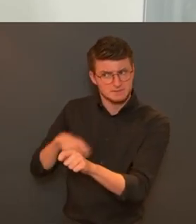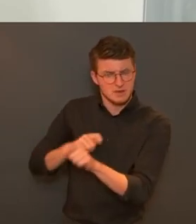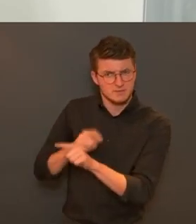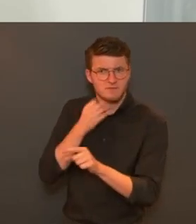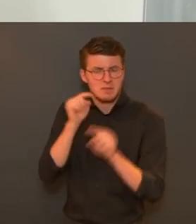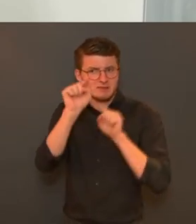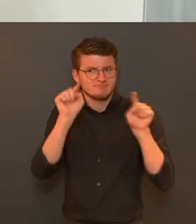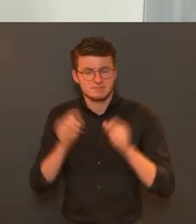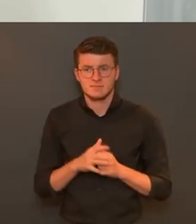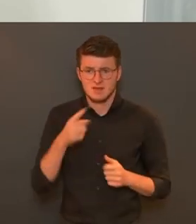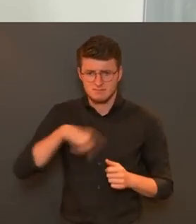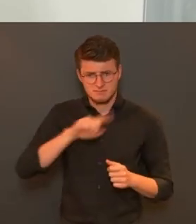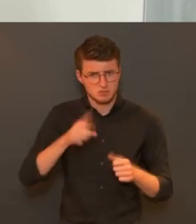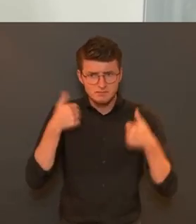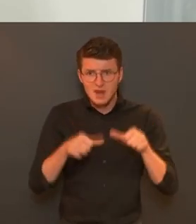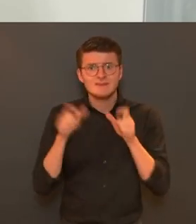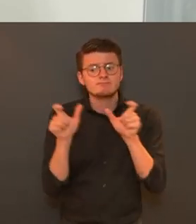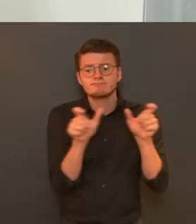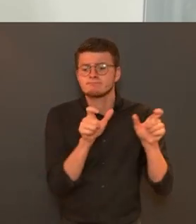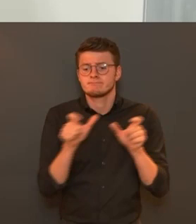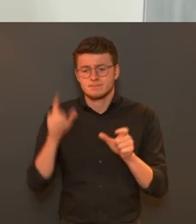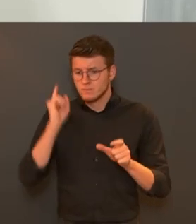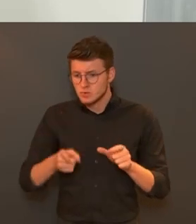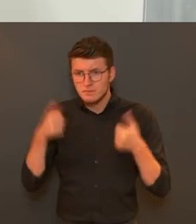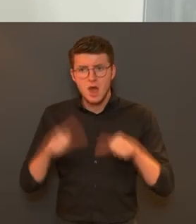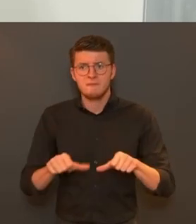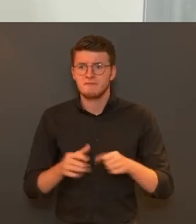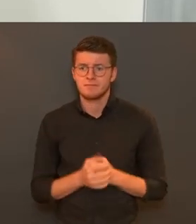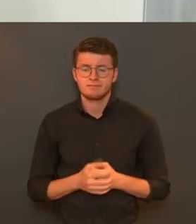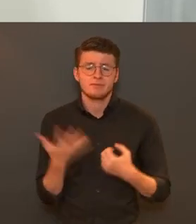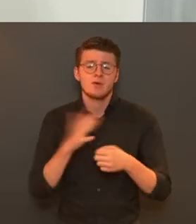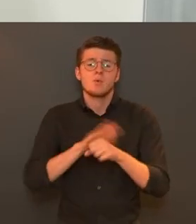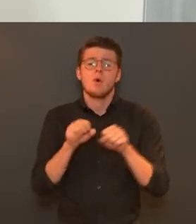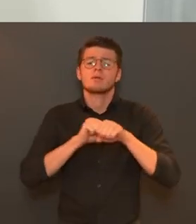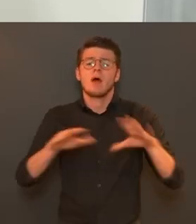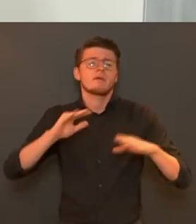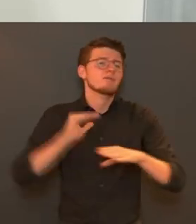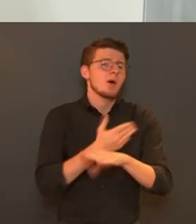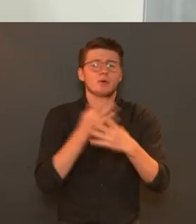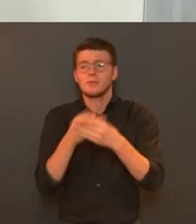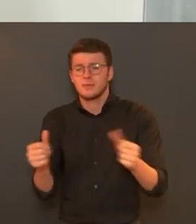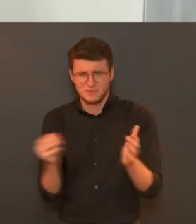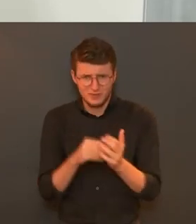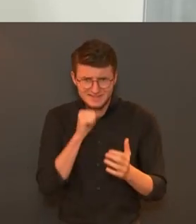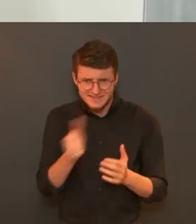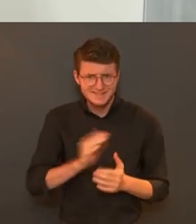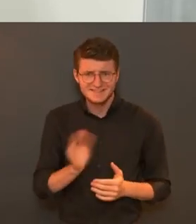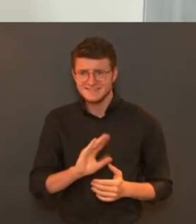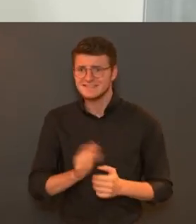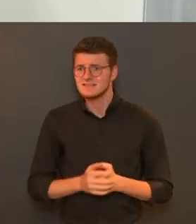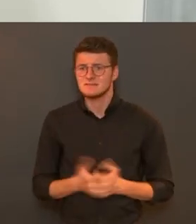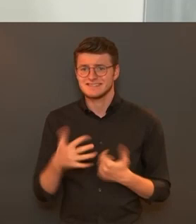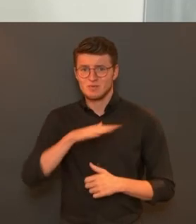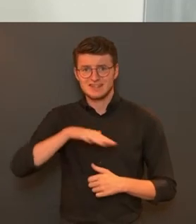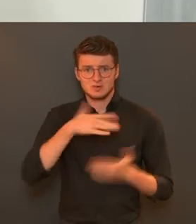Et tout ceci doit nous inquiéter. La pandémie n'est pas passée. Et voilà un petit peu le contexte dans lequel nous nous trouvons